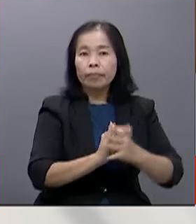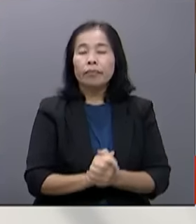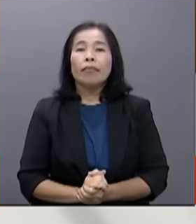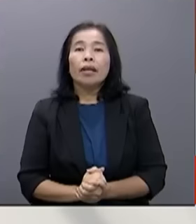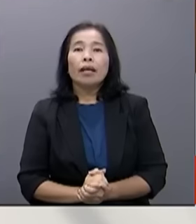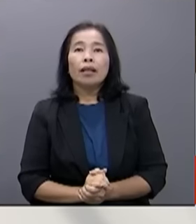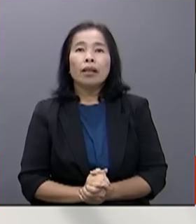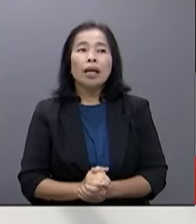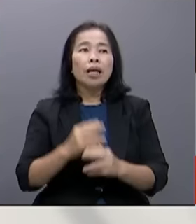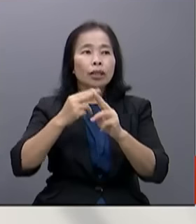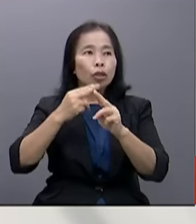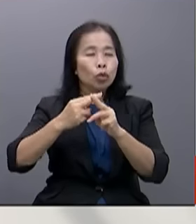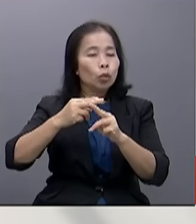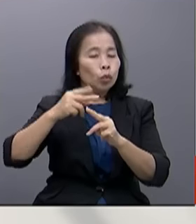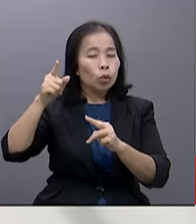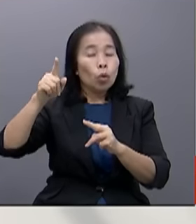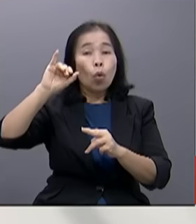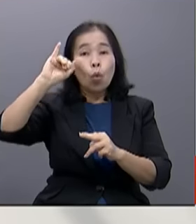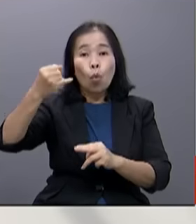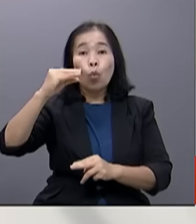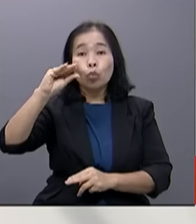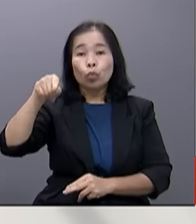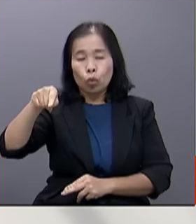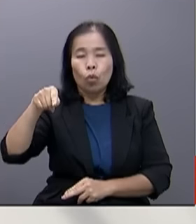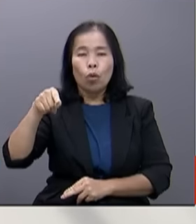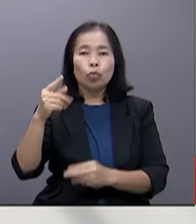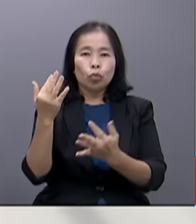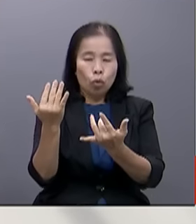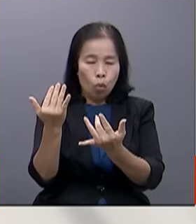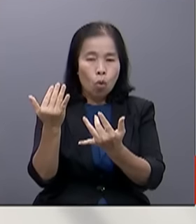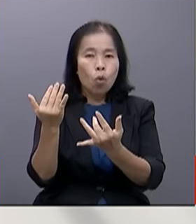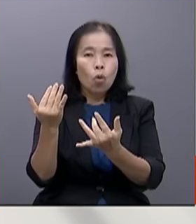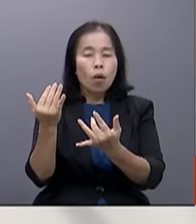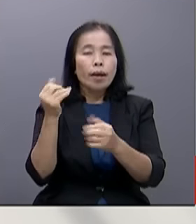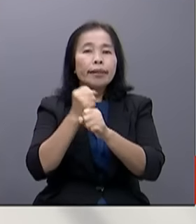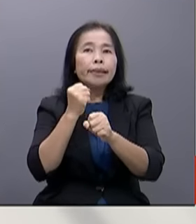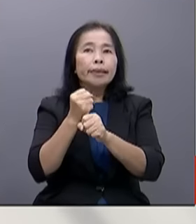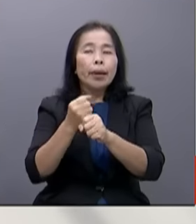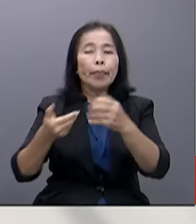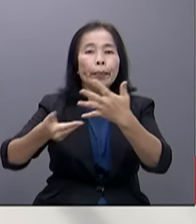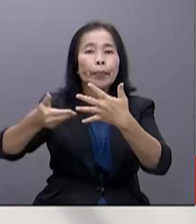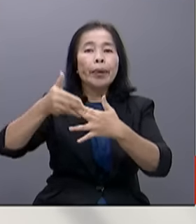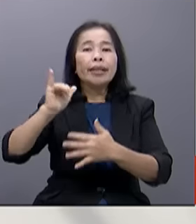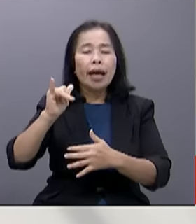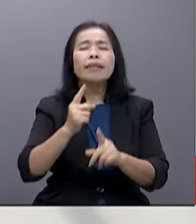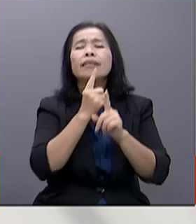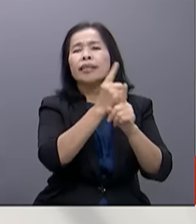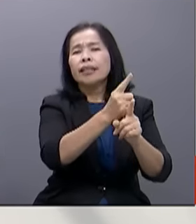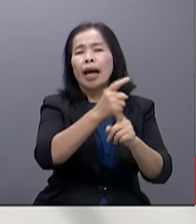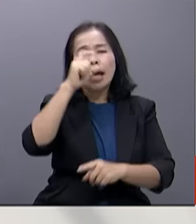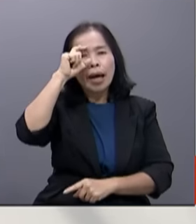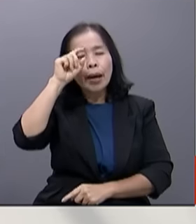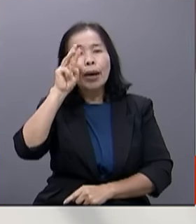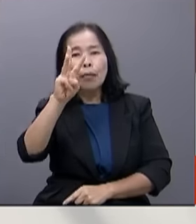รองสุรเชษฐ์ก็ยังเป็นประเด็นในเรื่องคำสั่งที่ท่านอาจารย์วิษณุได้ชี้แจงว่า